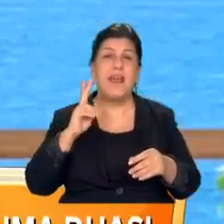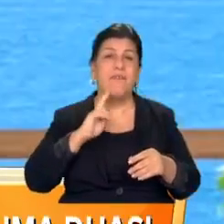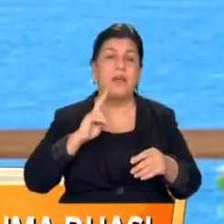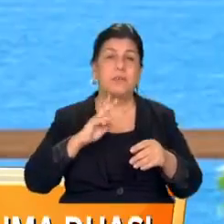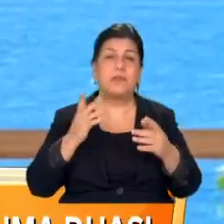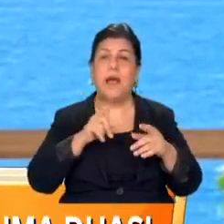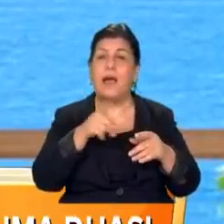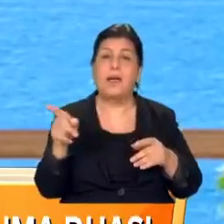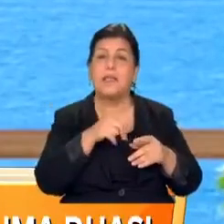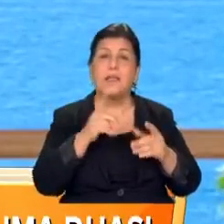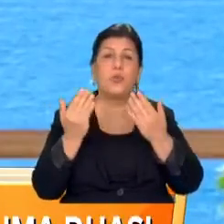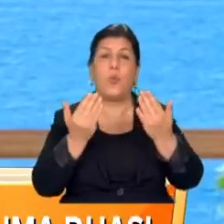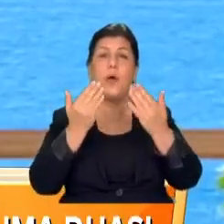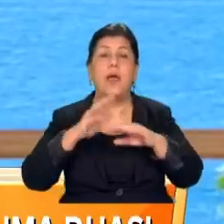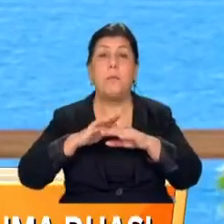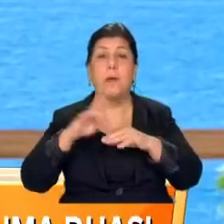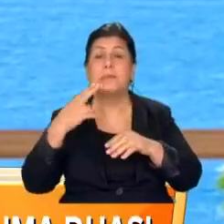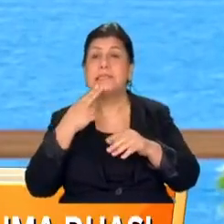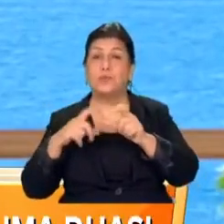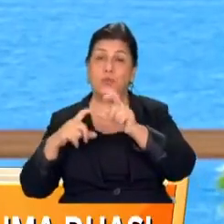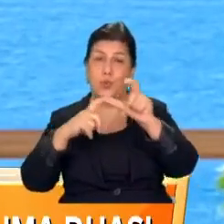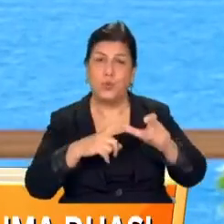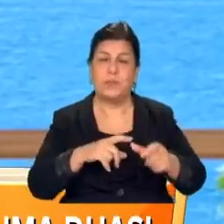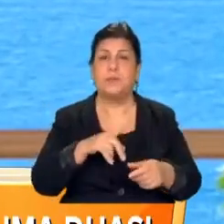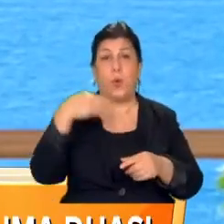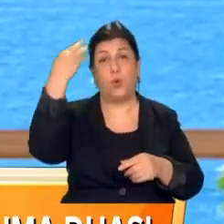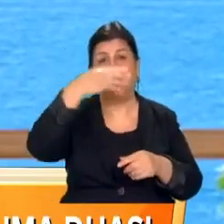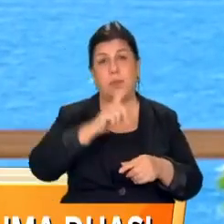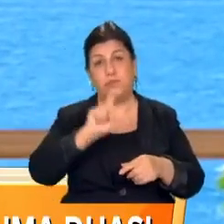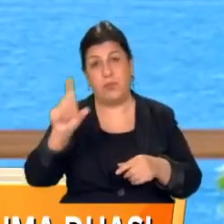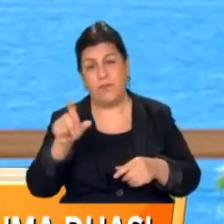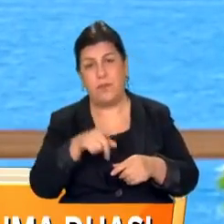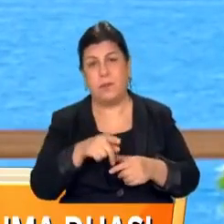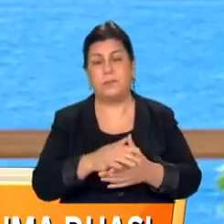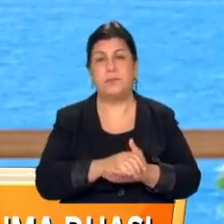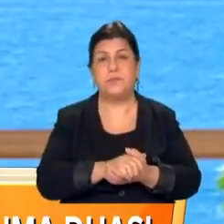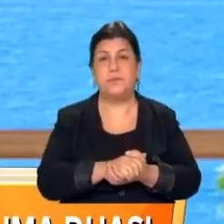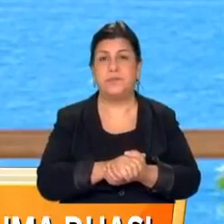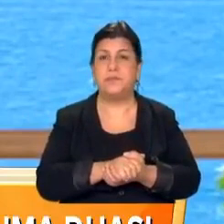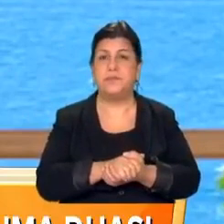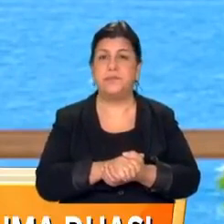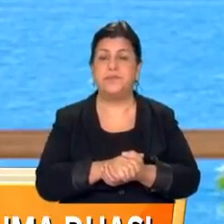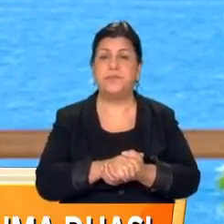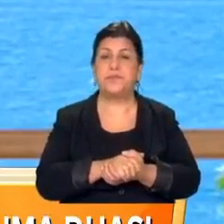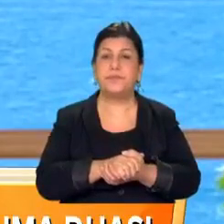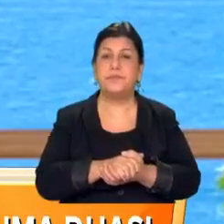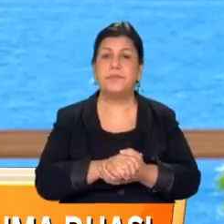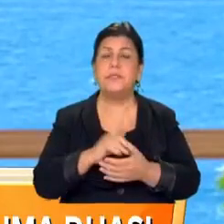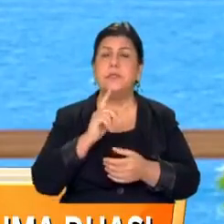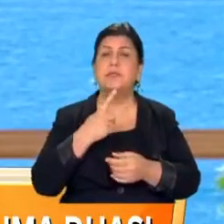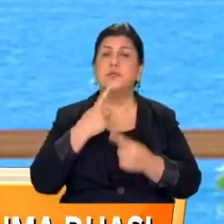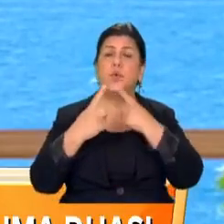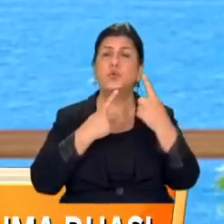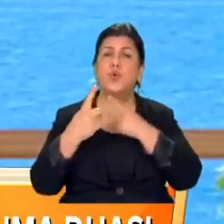yapalım şimdi baddua kavli ve fiili dua bu sözümüz